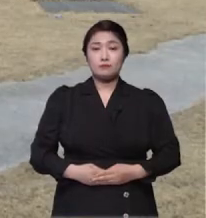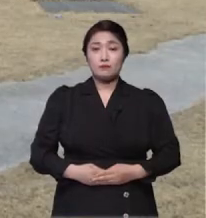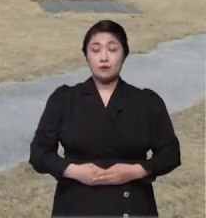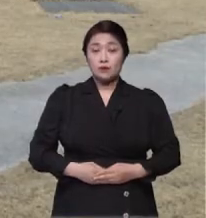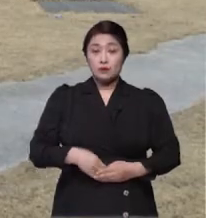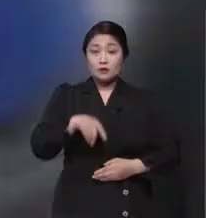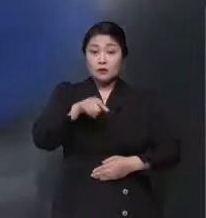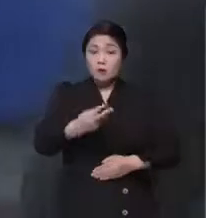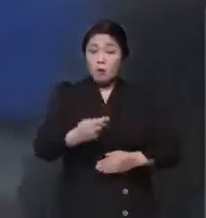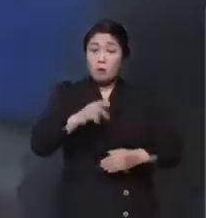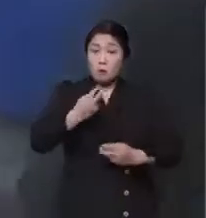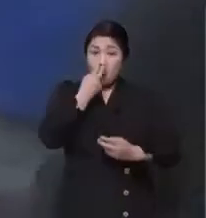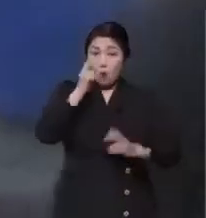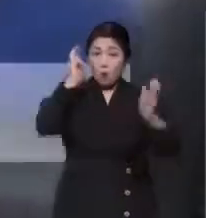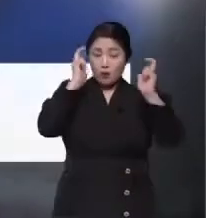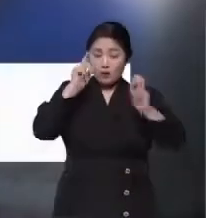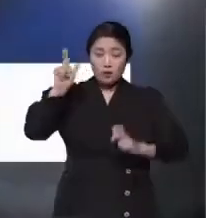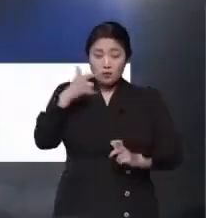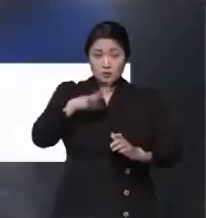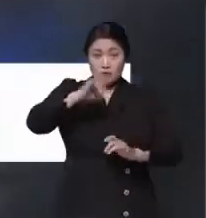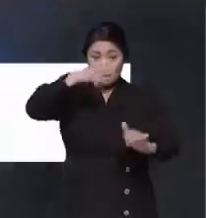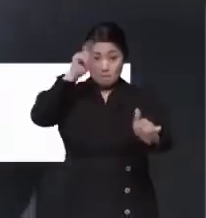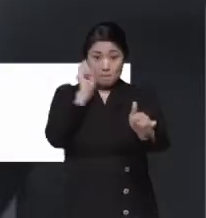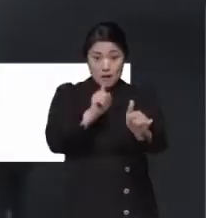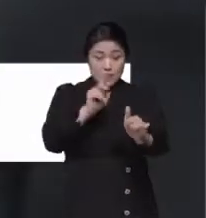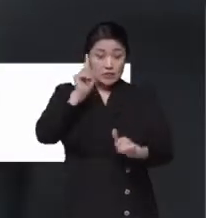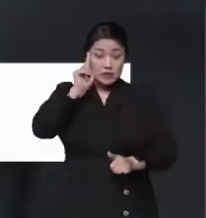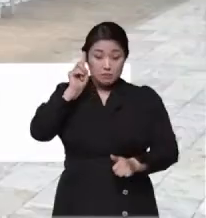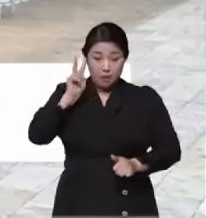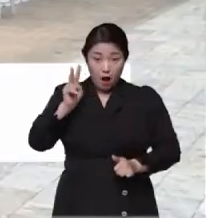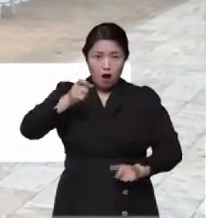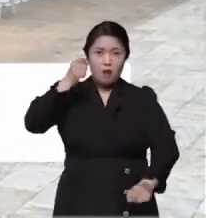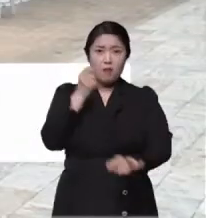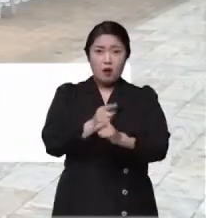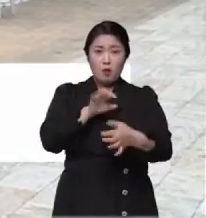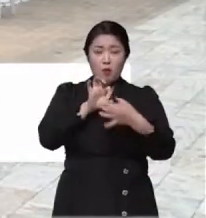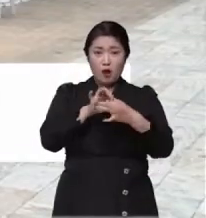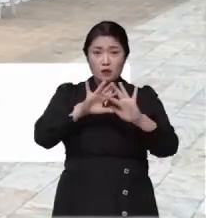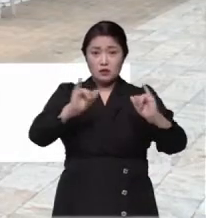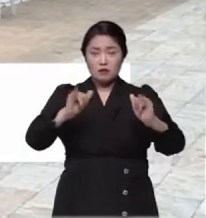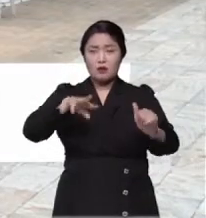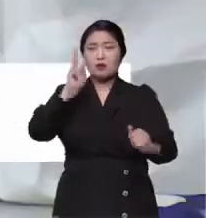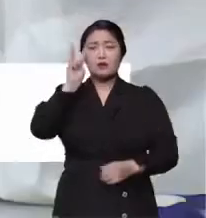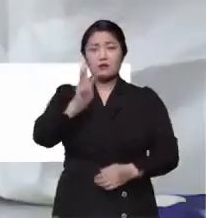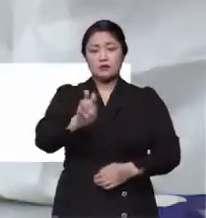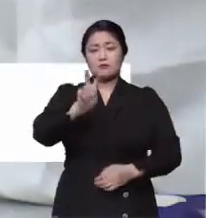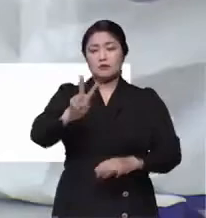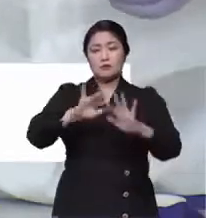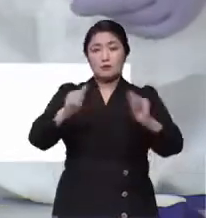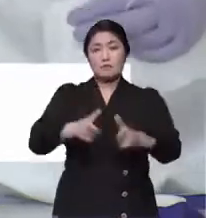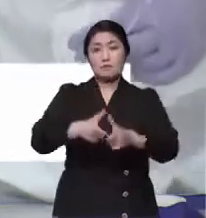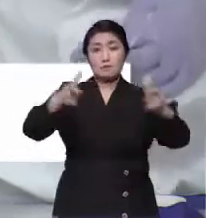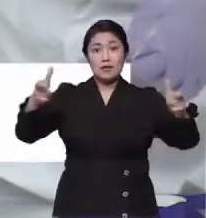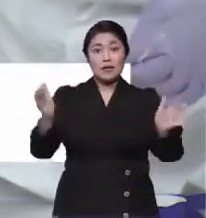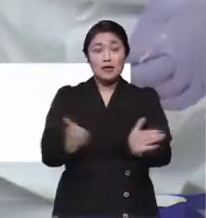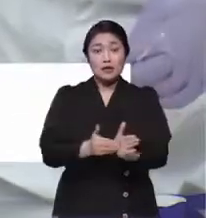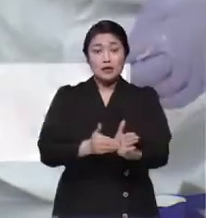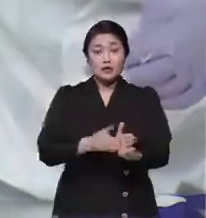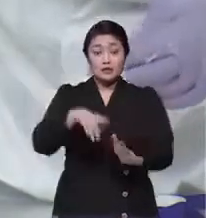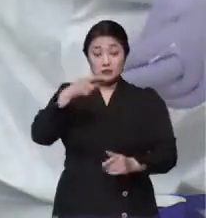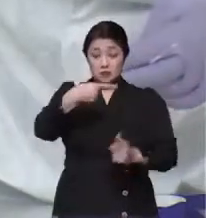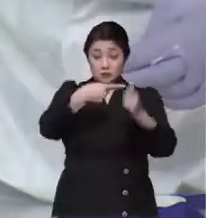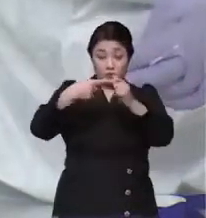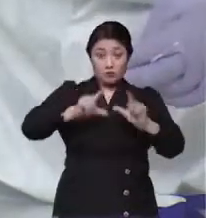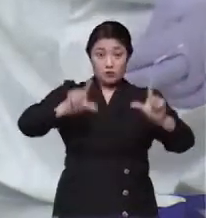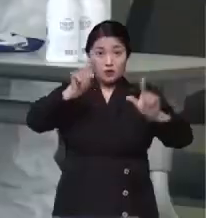광주의 한 보험회사 콜센터 직원이 처음 확진을 받은 지 이틀만에 관련 확진 자가 32명으로 늘었습니다 참 날